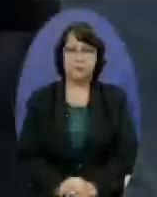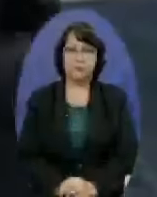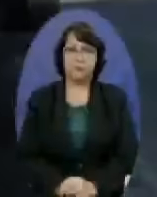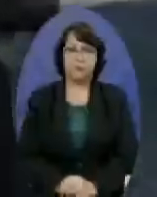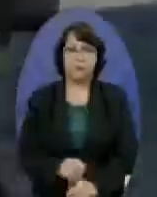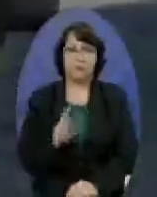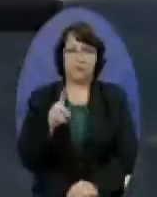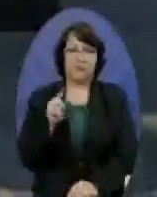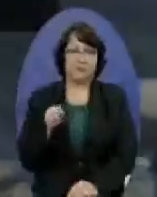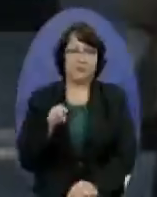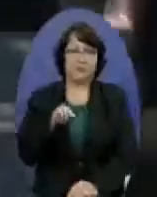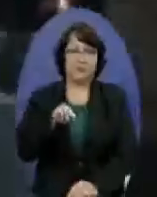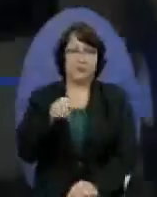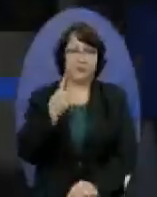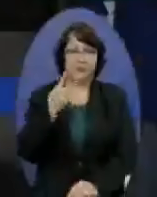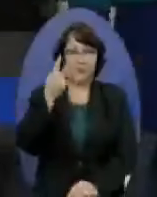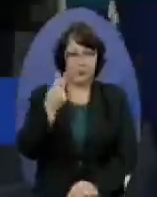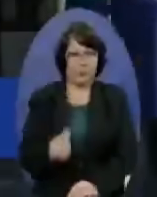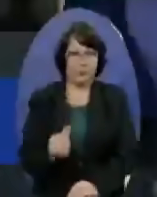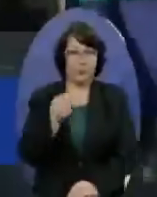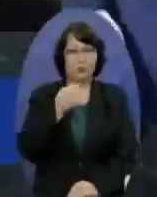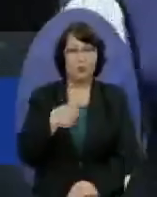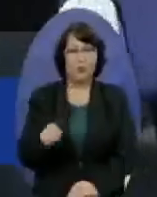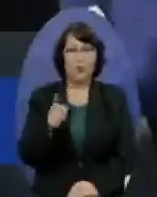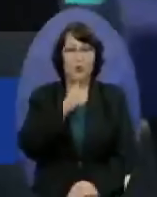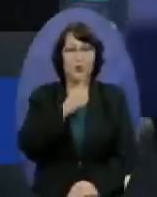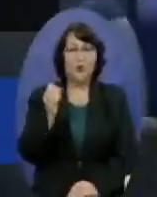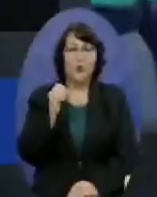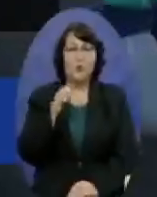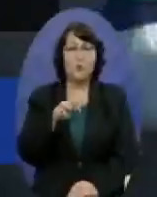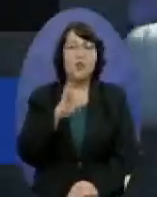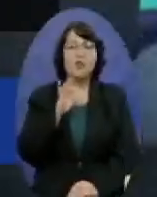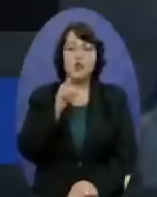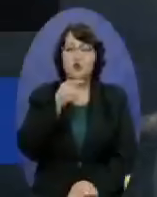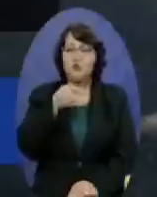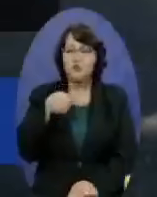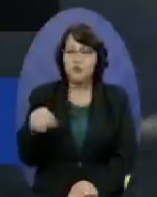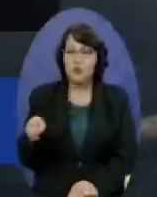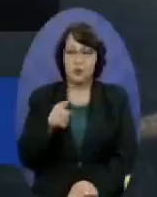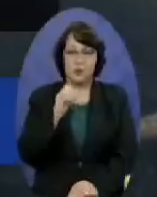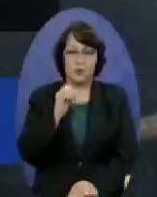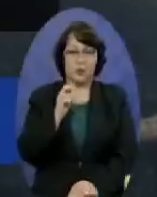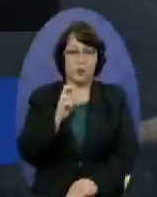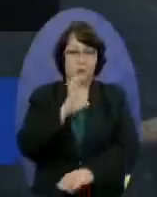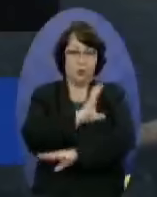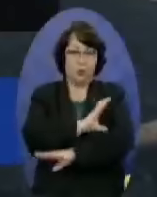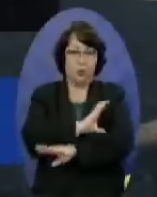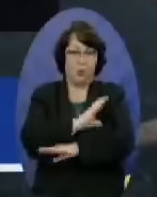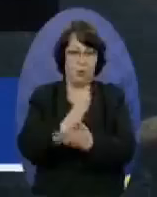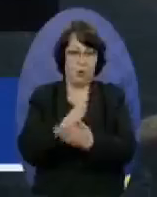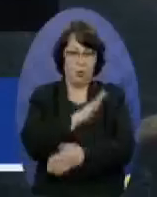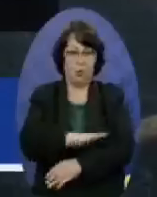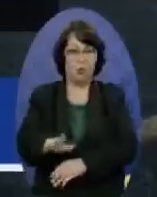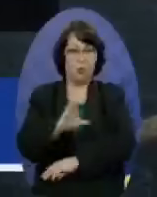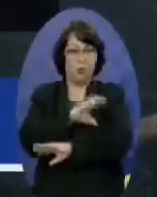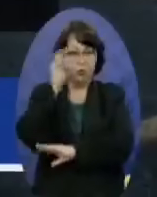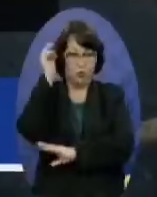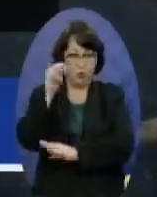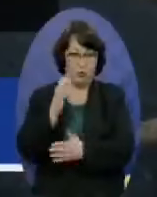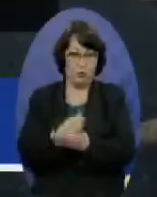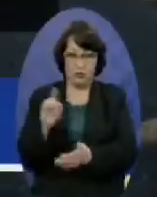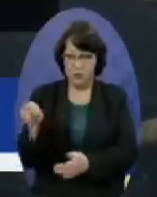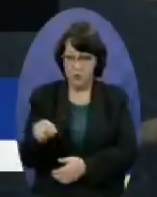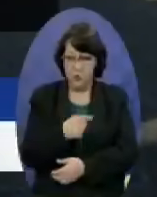За яг энэ түүцний хажууханд 100 метрийн цаана бол ерөнхий боловсролын сургууль байж байгаа. Тэгэхээр энд тамхи худалдаалж байгаа гэдэг нь